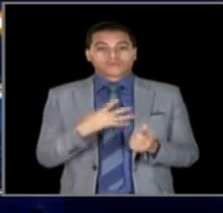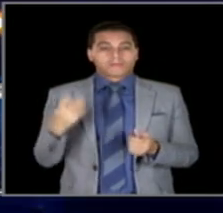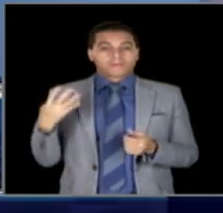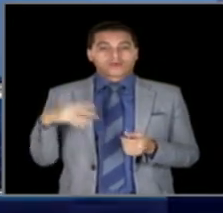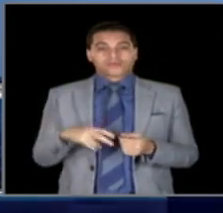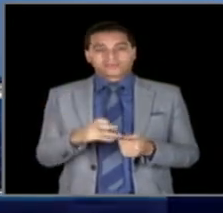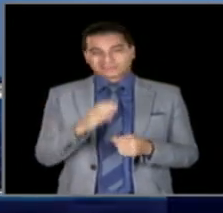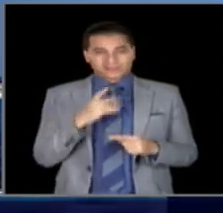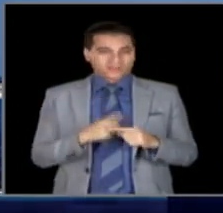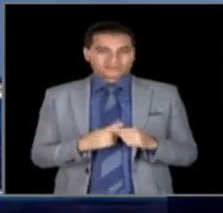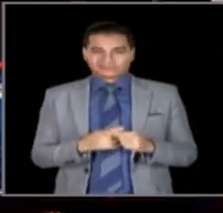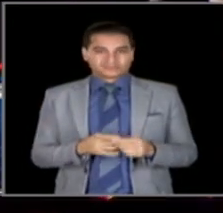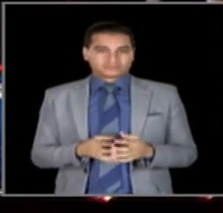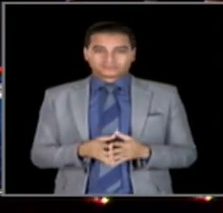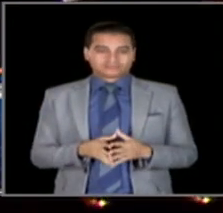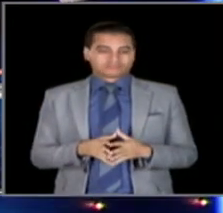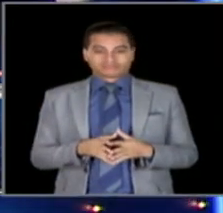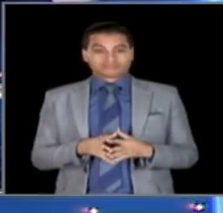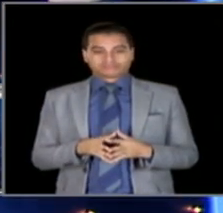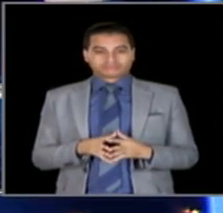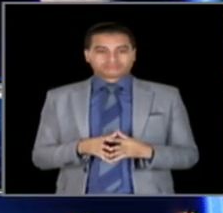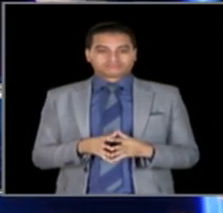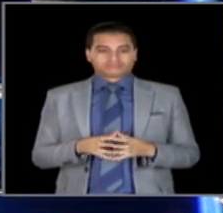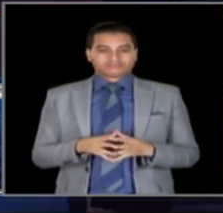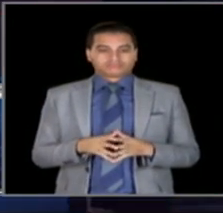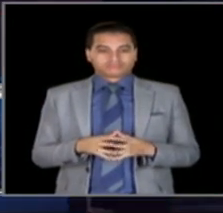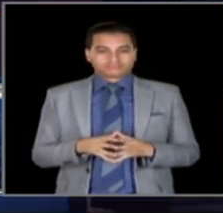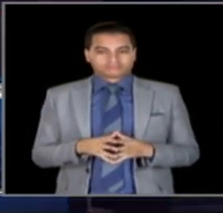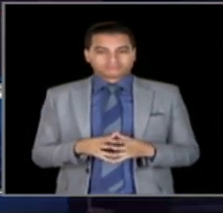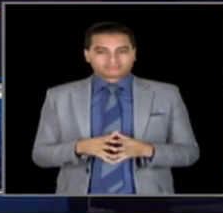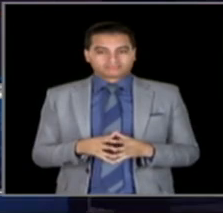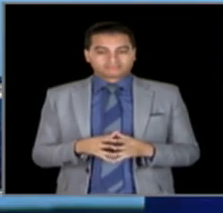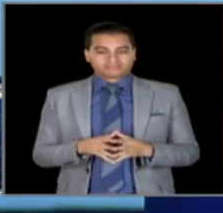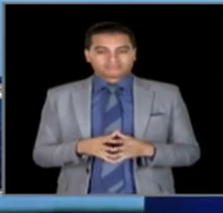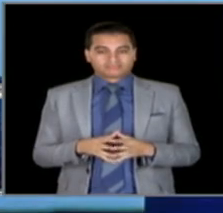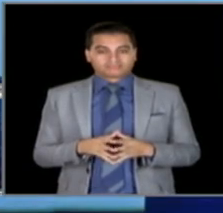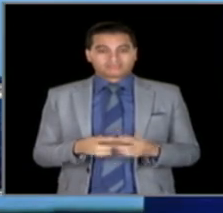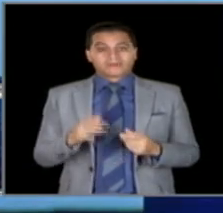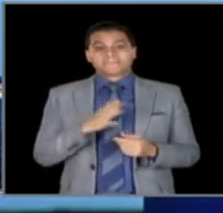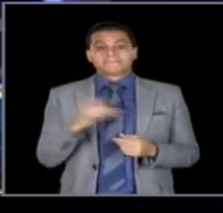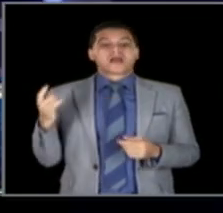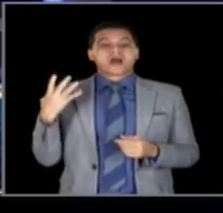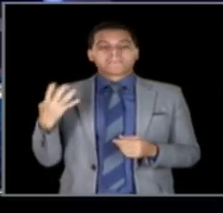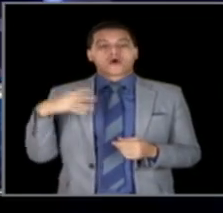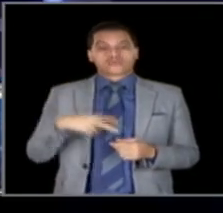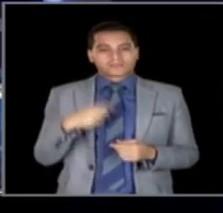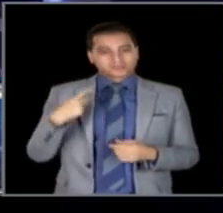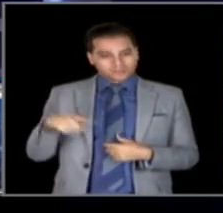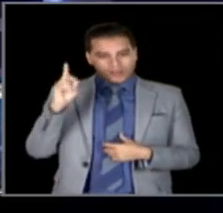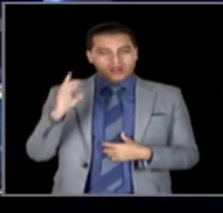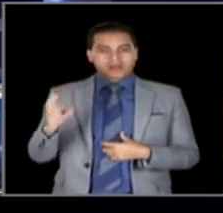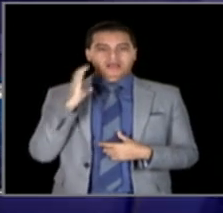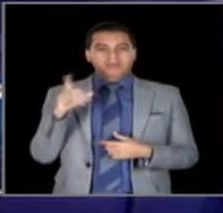إجابة خاطئة. 184. 184 لأنا في